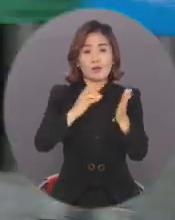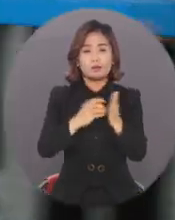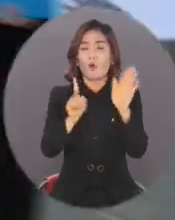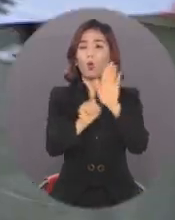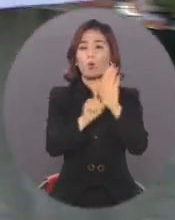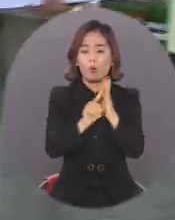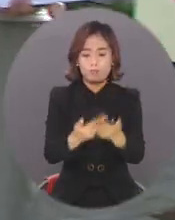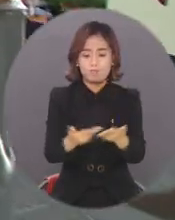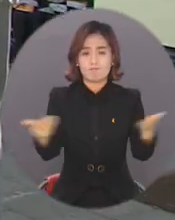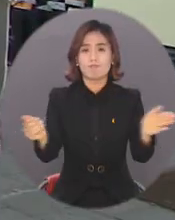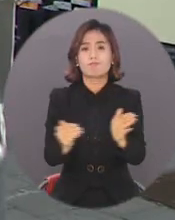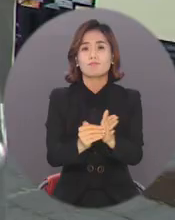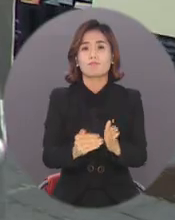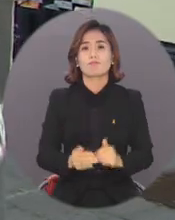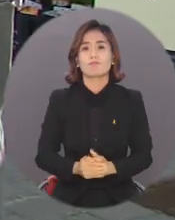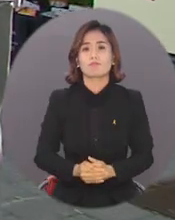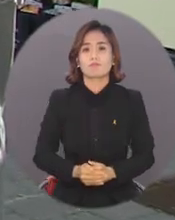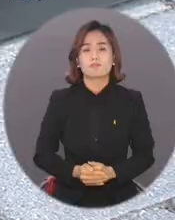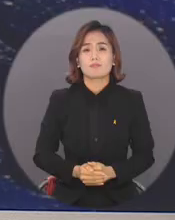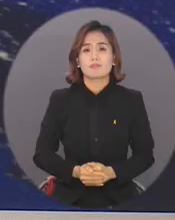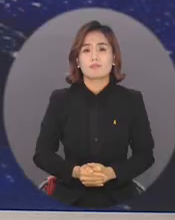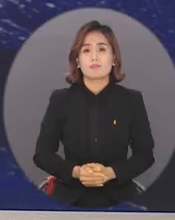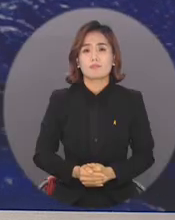홍보 전단도 배포했습니다.